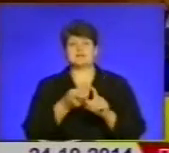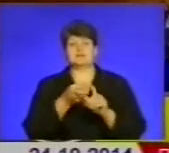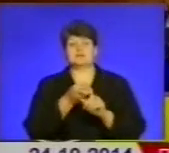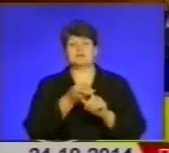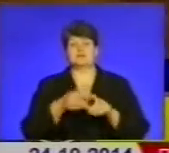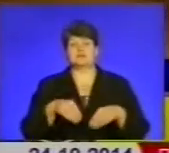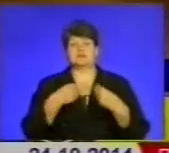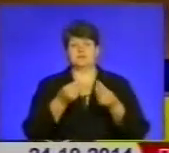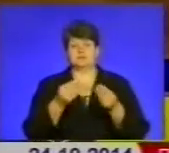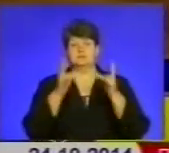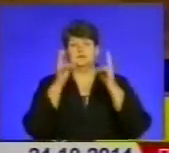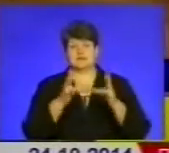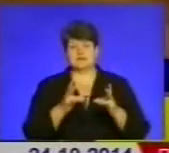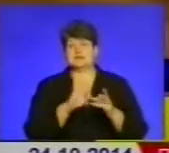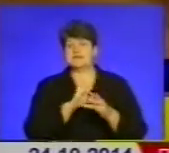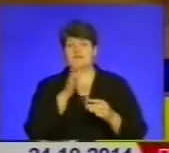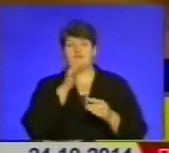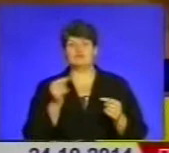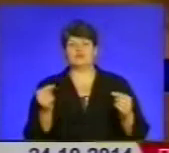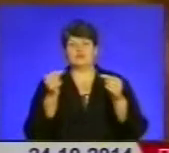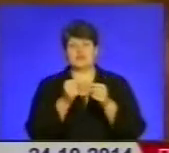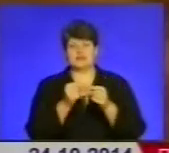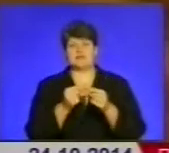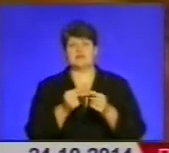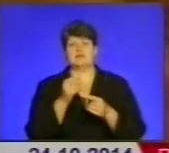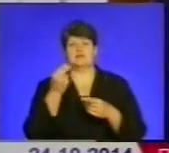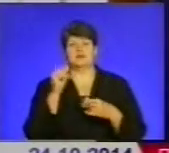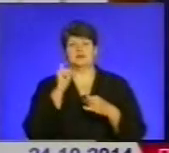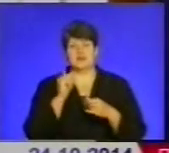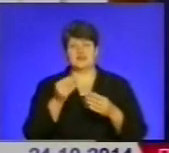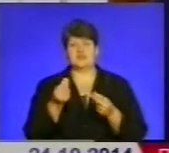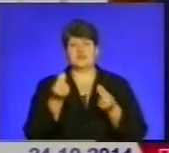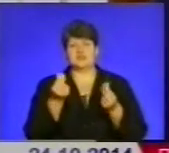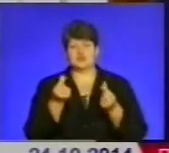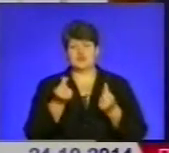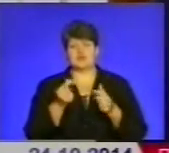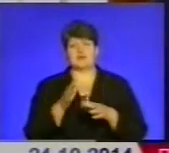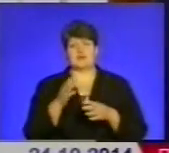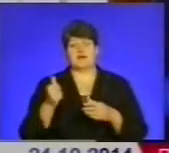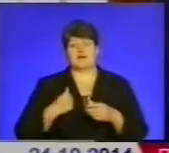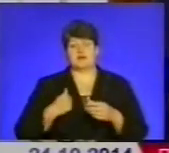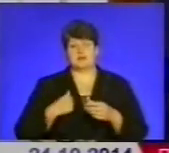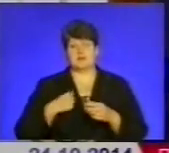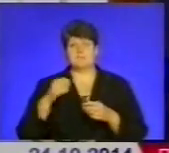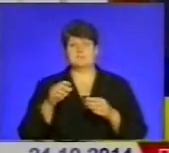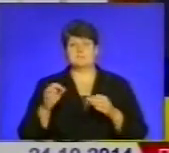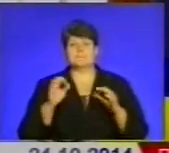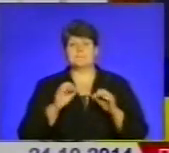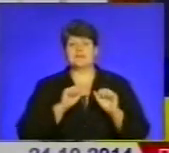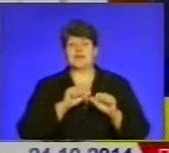під Іловайськом, несвоєчасне і неефективне фінансування армії. Та ж сама прикордонна служба використала тільки